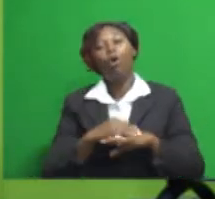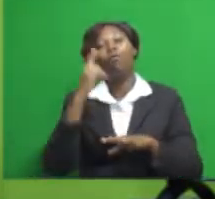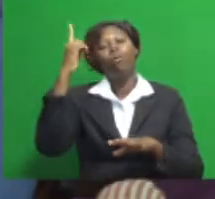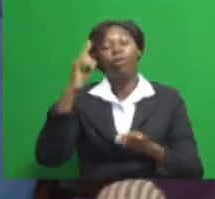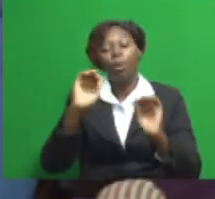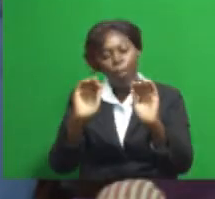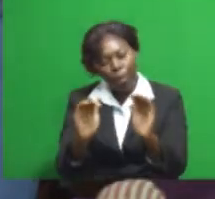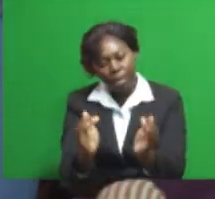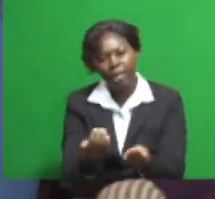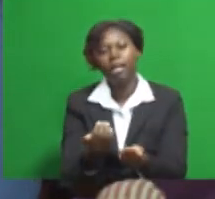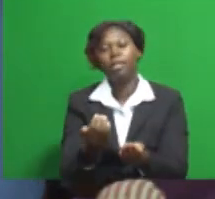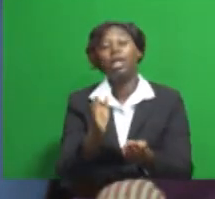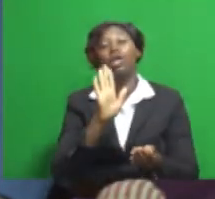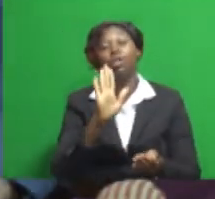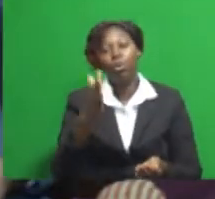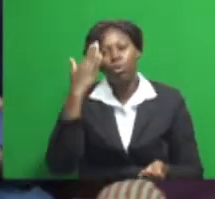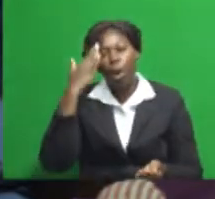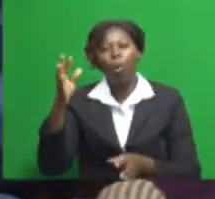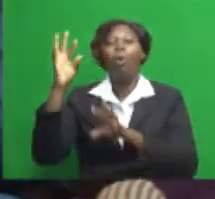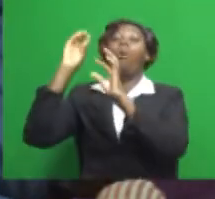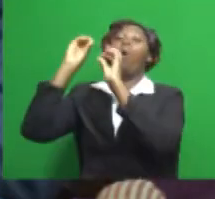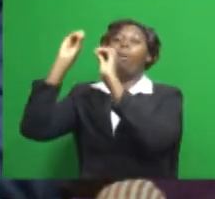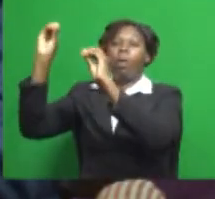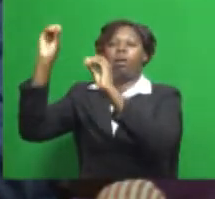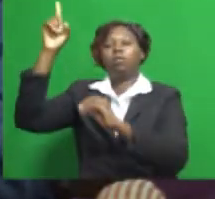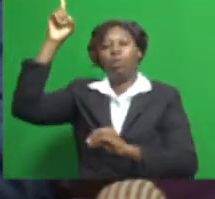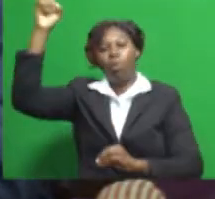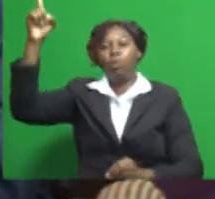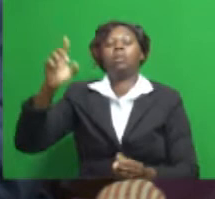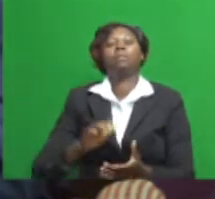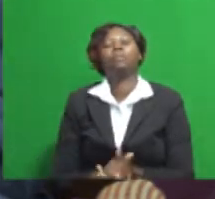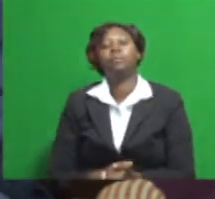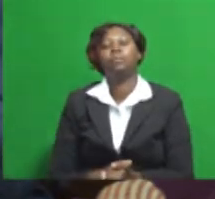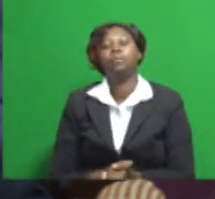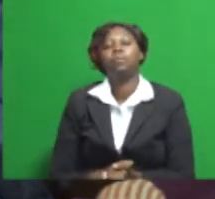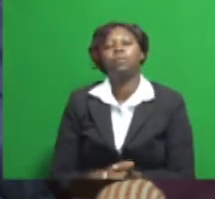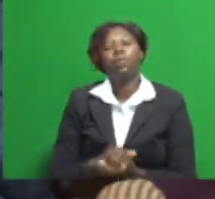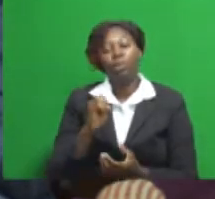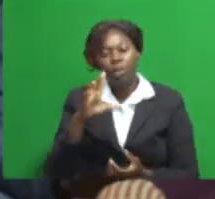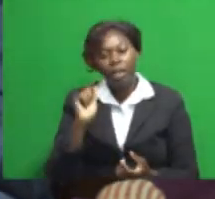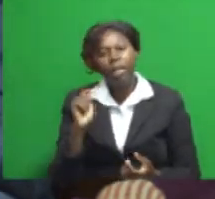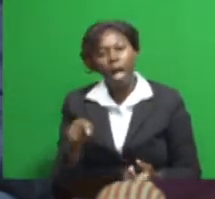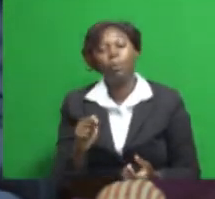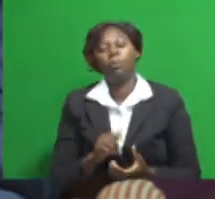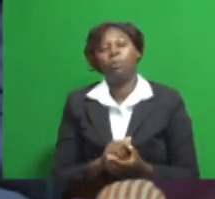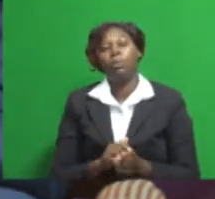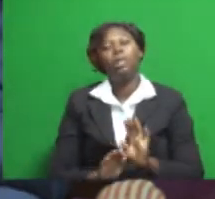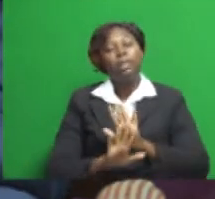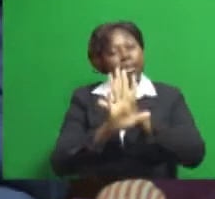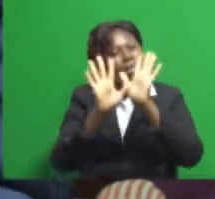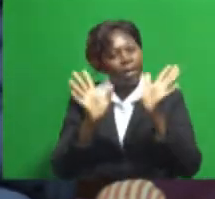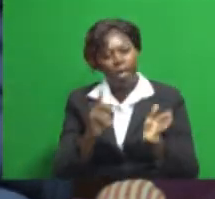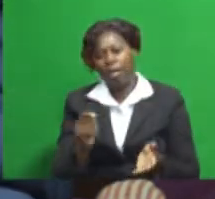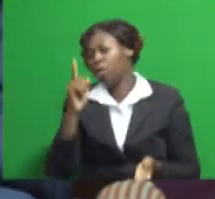nekuvarwira pari kujeka ka pari kunyatsojeka saka taurai saka zviri kubuda pachena ndezvekuti Mwari